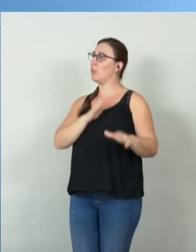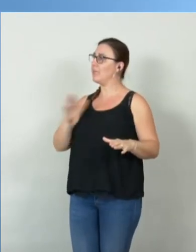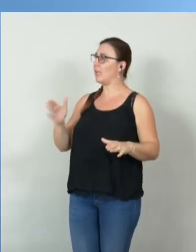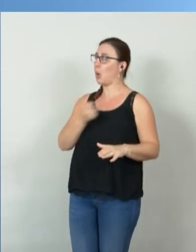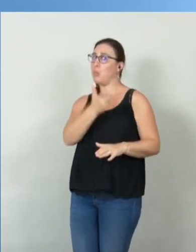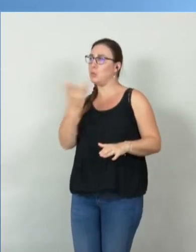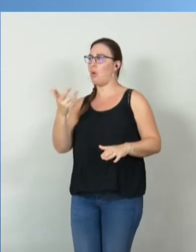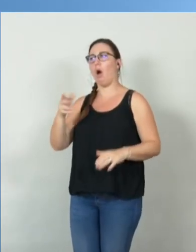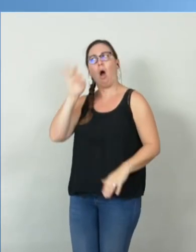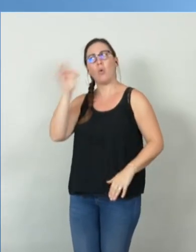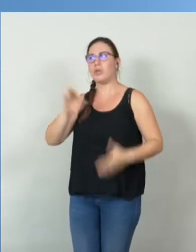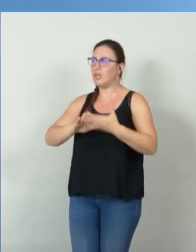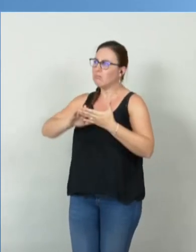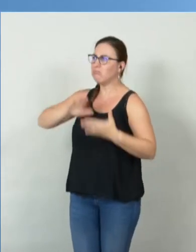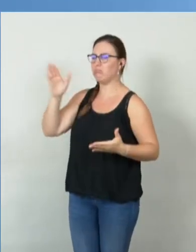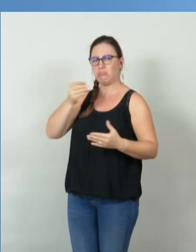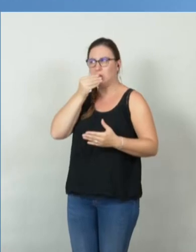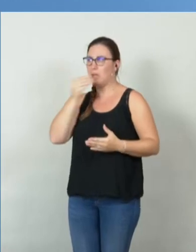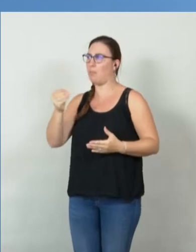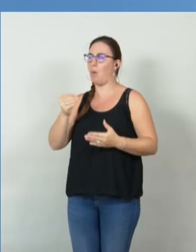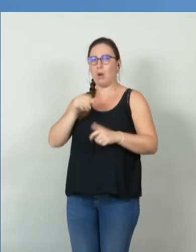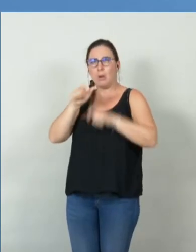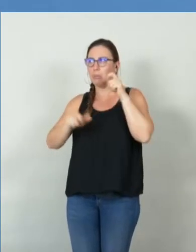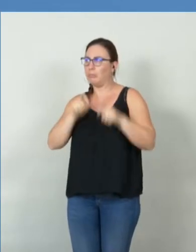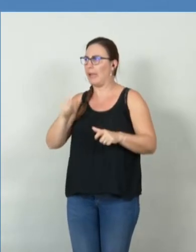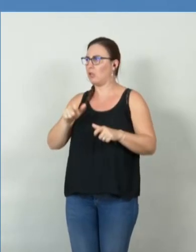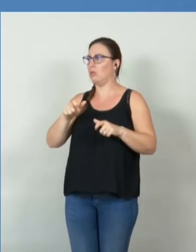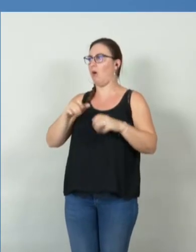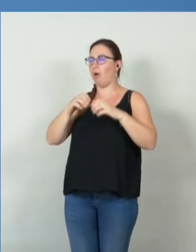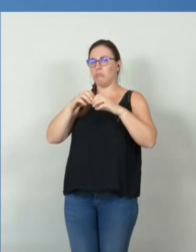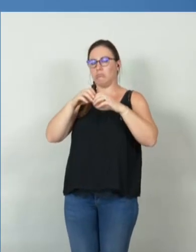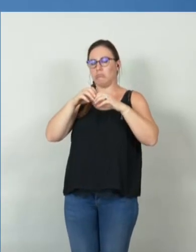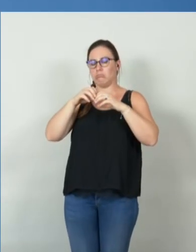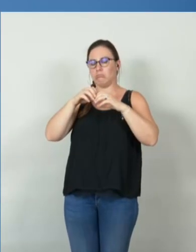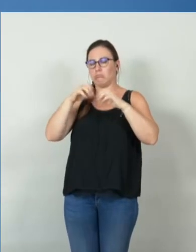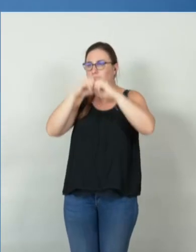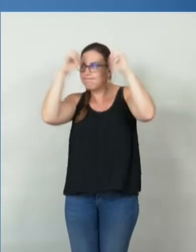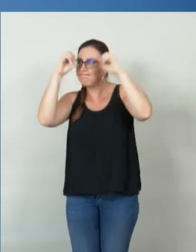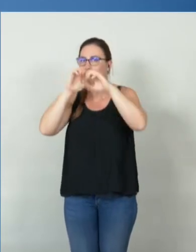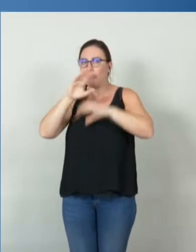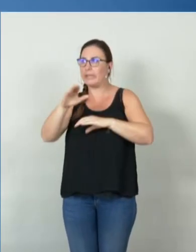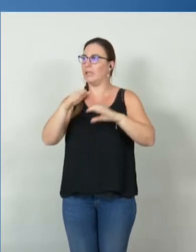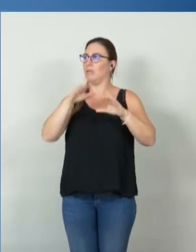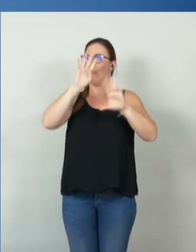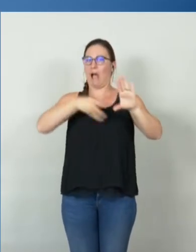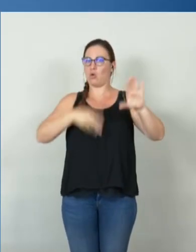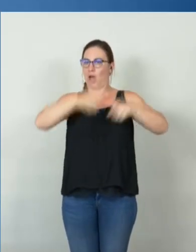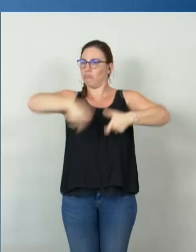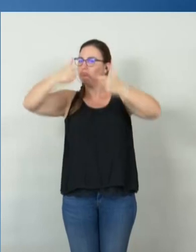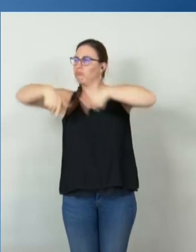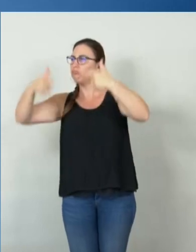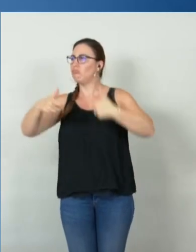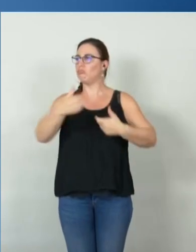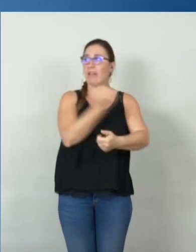garantissent la bonne orientation des néophytes de l'Arlequin et le bon dialogue avec les dealers et que finalement ça ne va pas